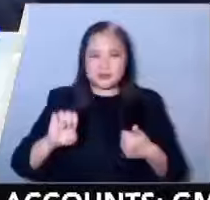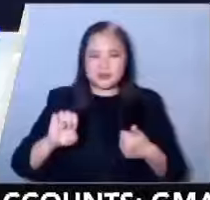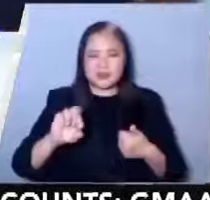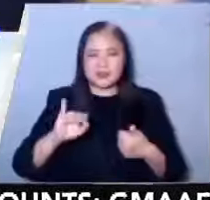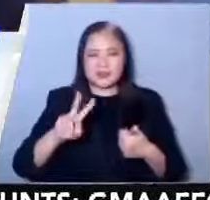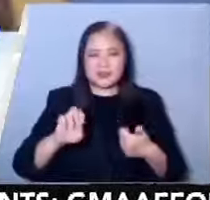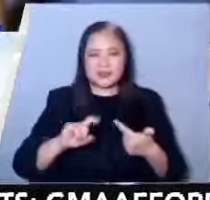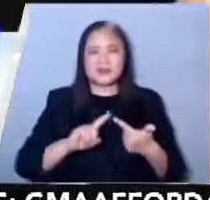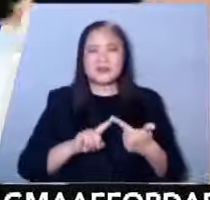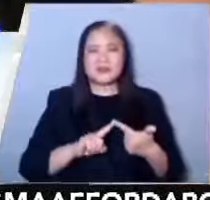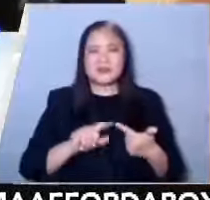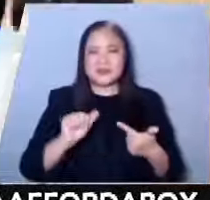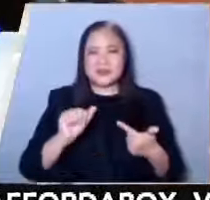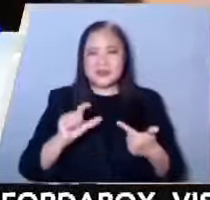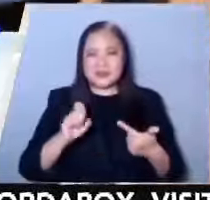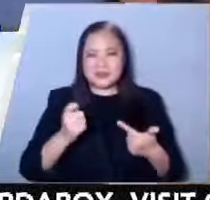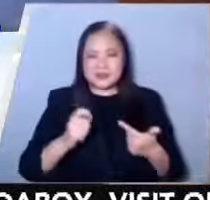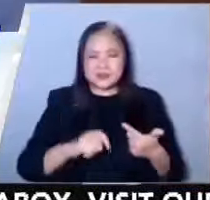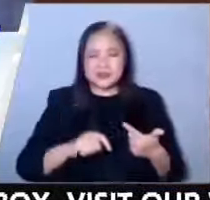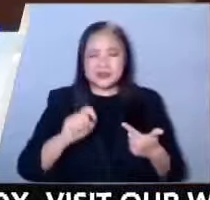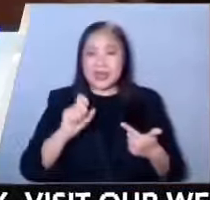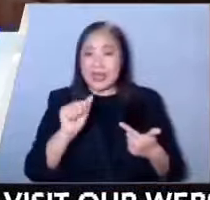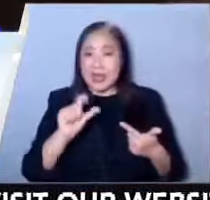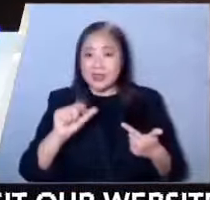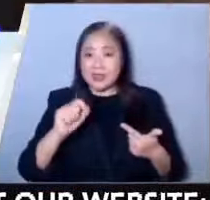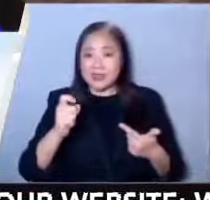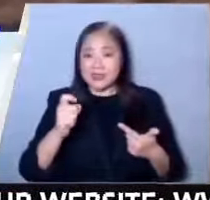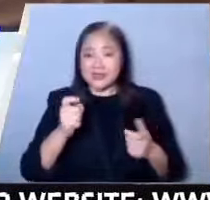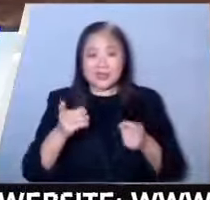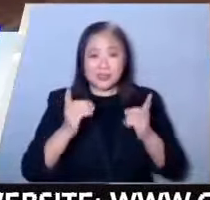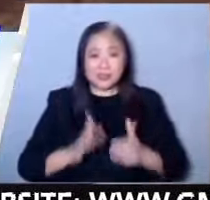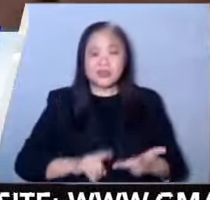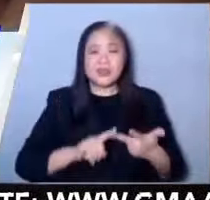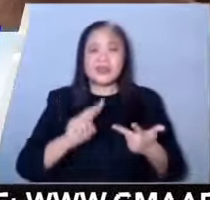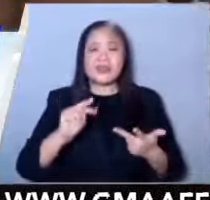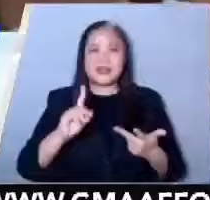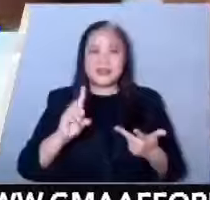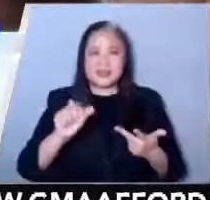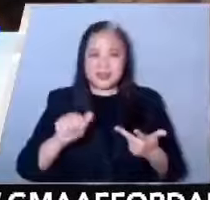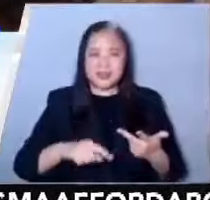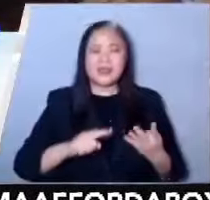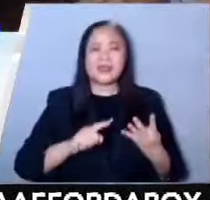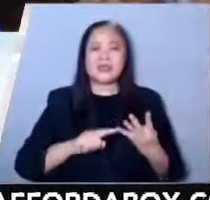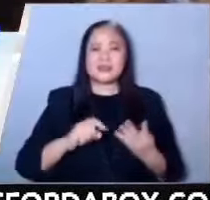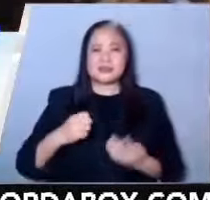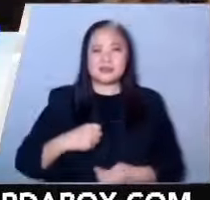Jr., Nadia Montenegro, at Senator Jingoy Estrada.